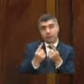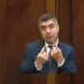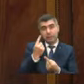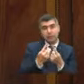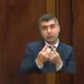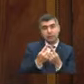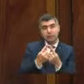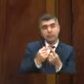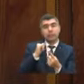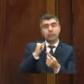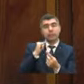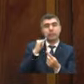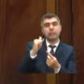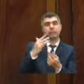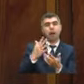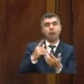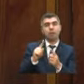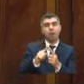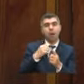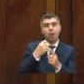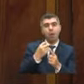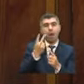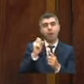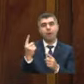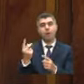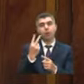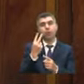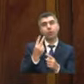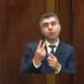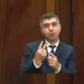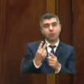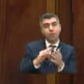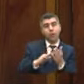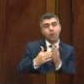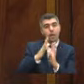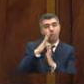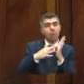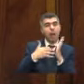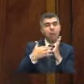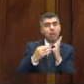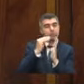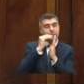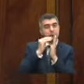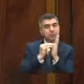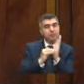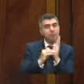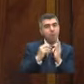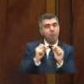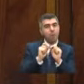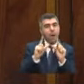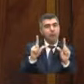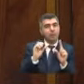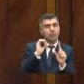نجعله هدفا مستداما من هنا لآخر 2021، لأن هذا هو الهدف اللي بينا ووضحناه في إطار